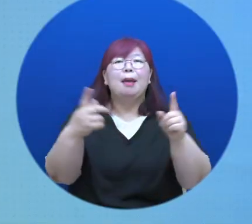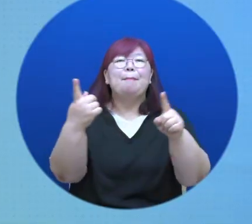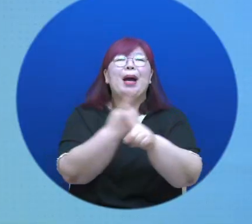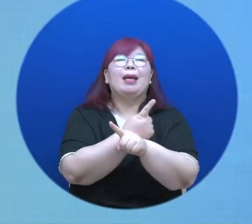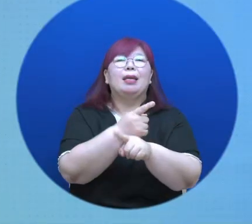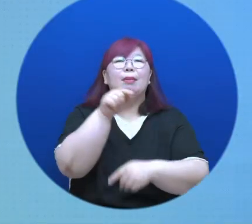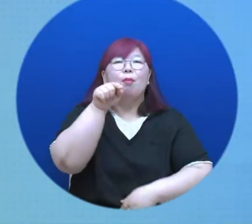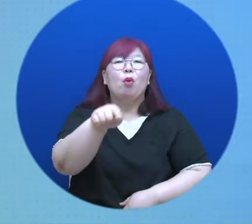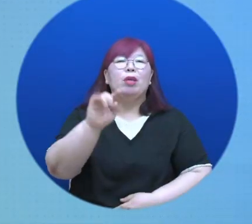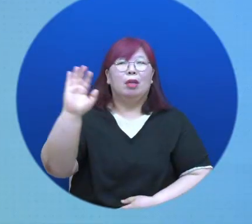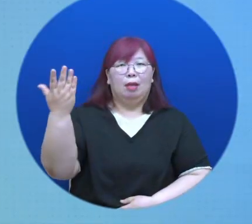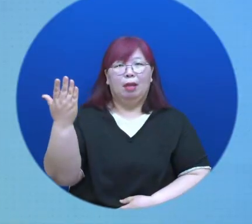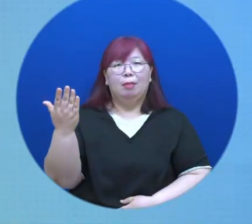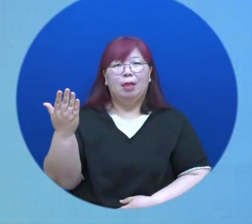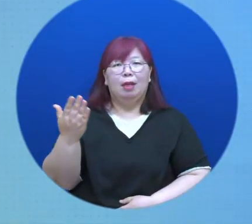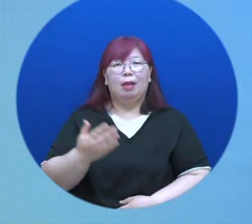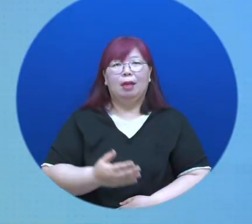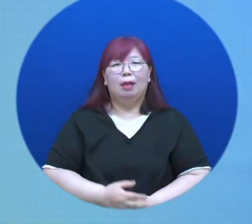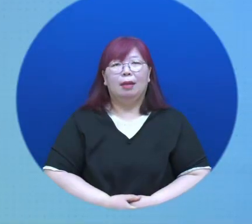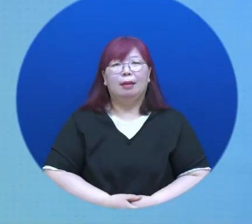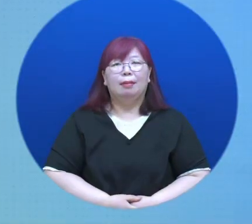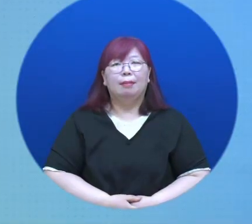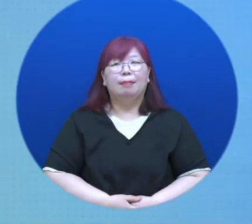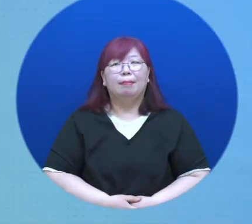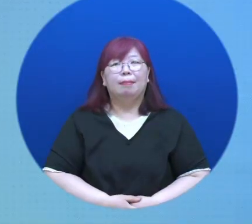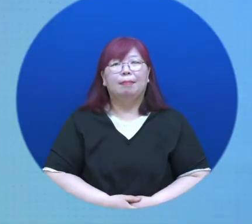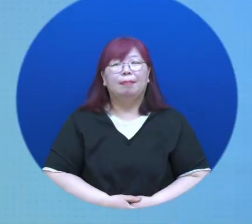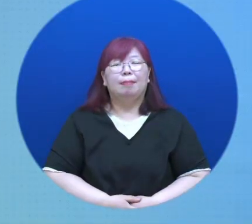거예요. 여러분, 그러면